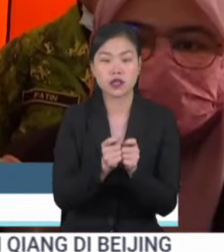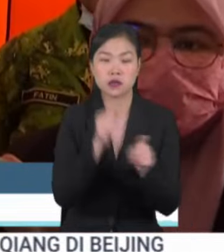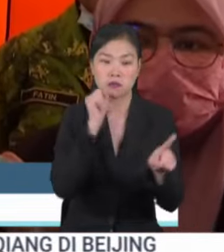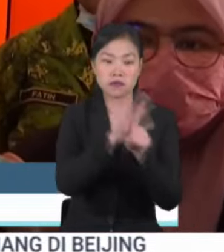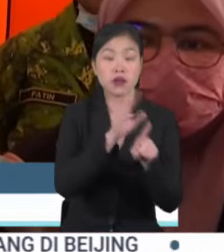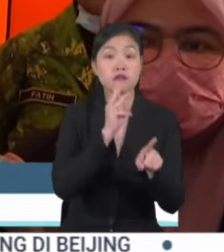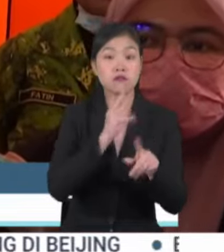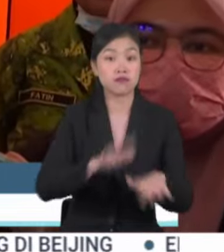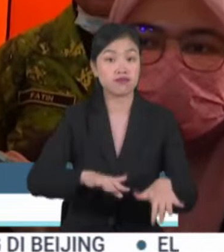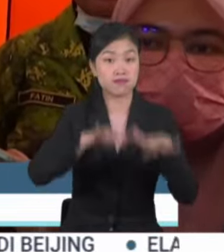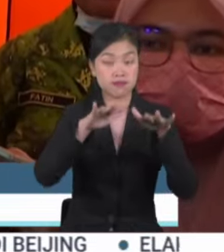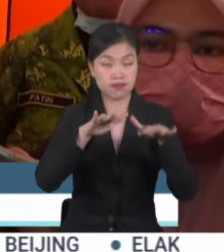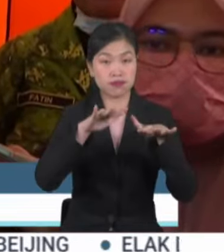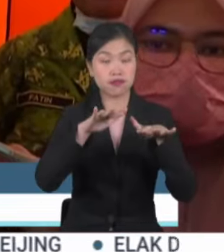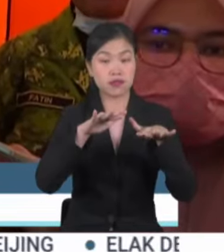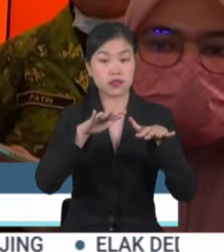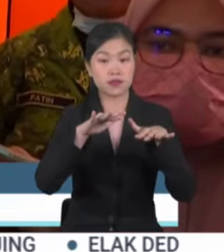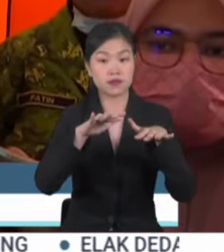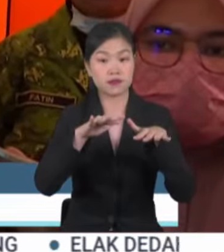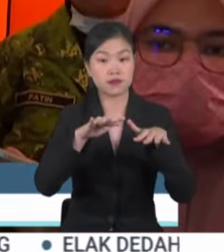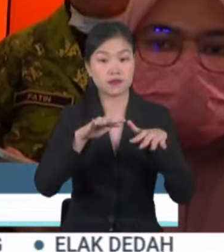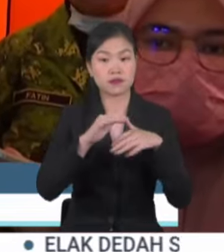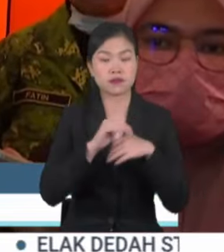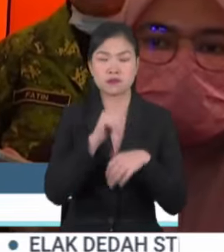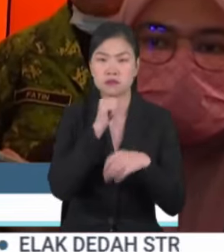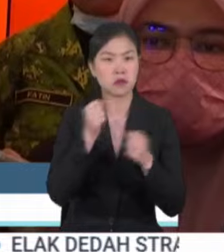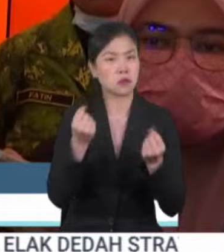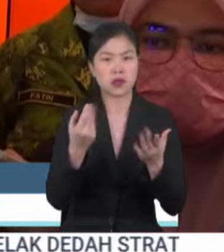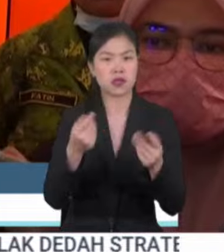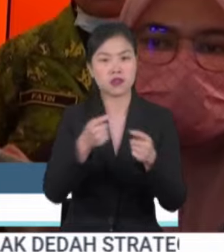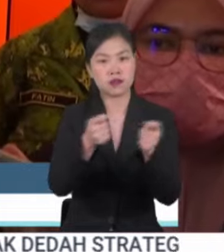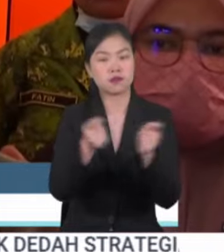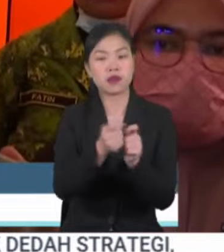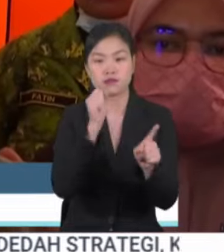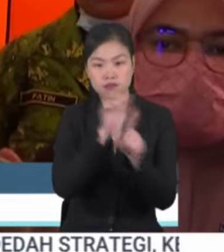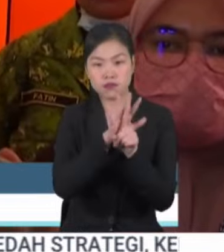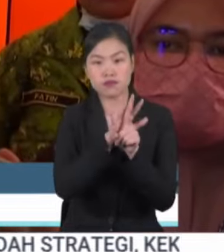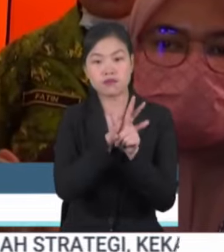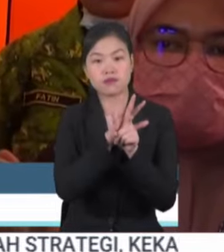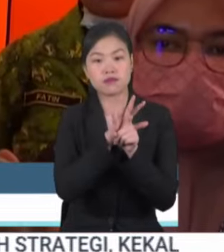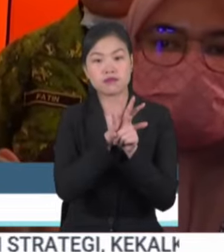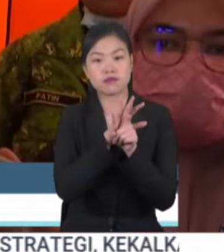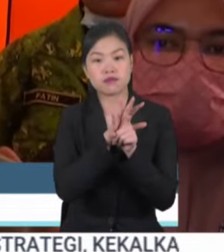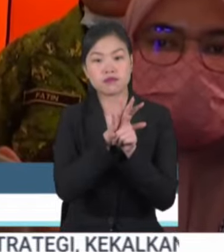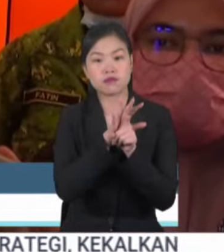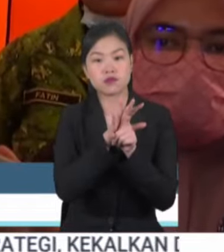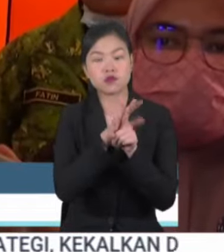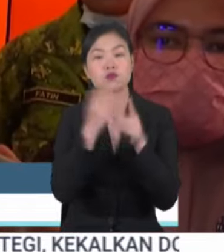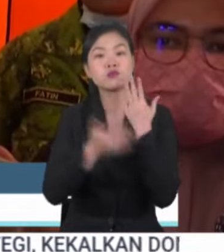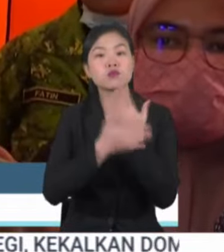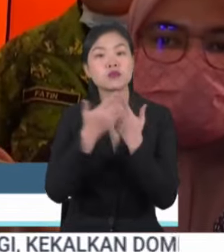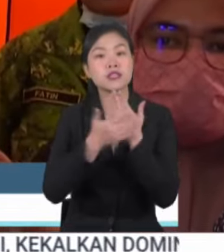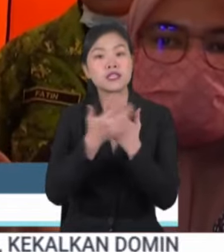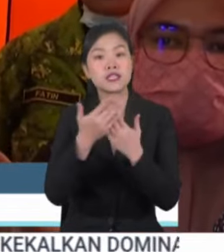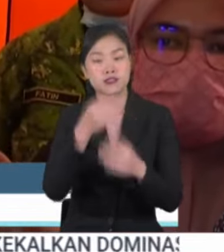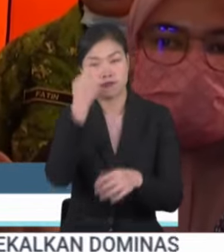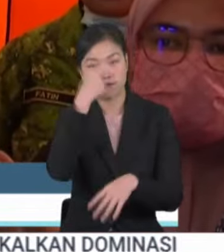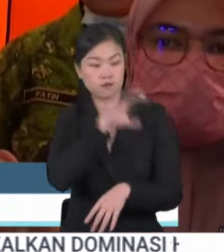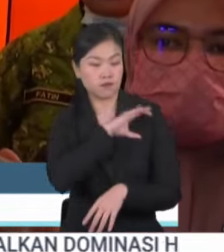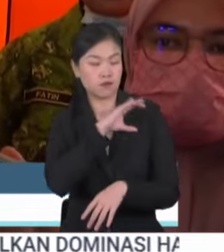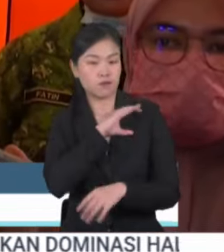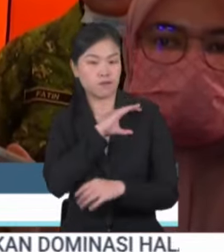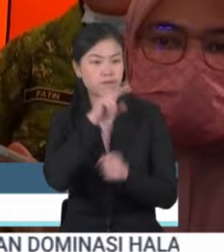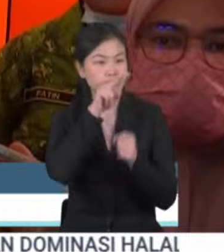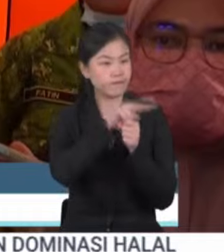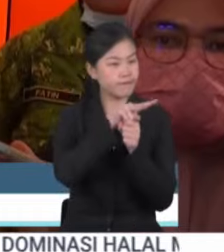banjir ni, yang tak banyak tempat yang terjejas dengan banjir ni. Jadi memudahkan kita pihak polis